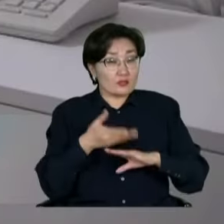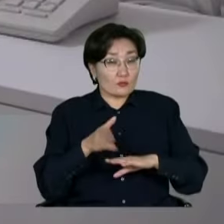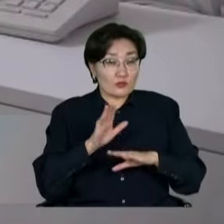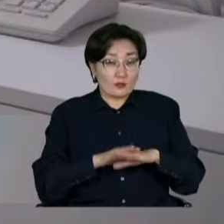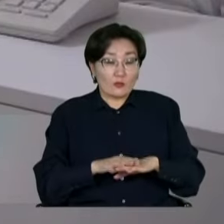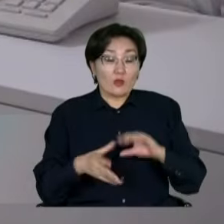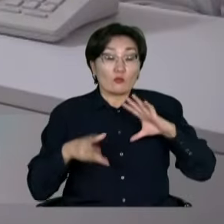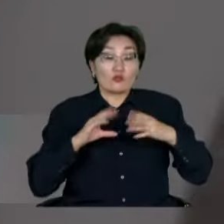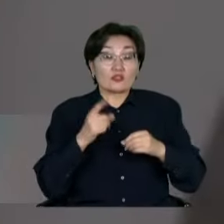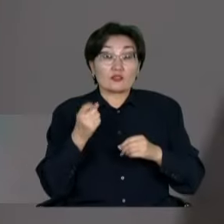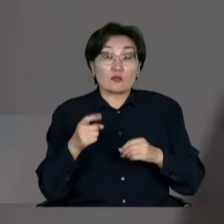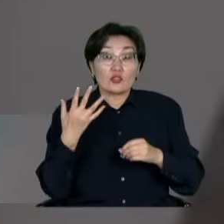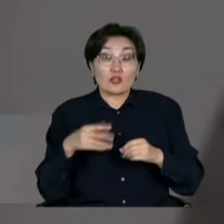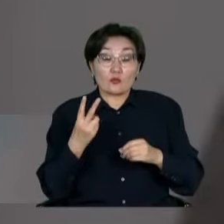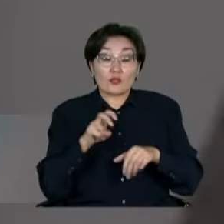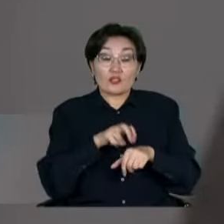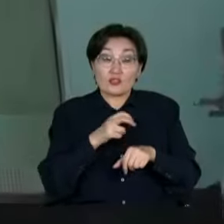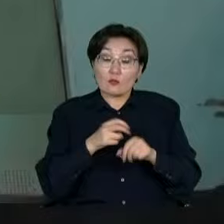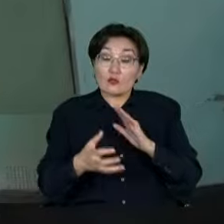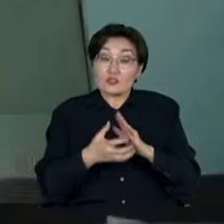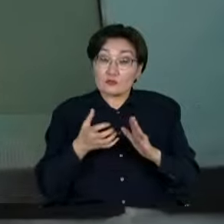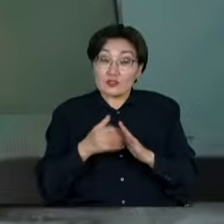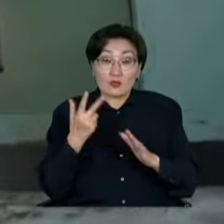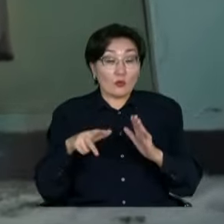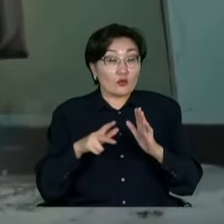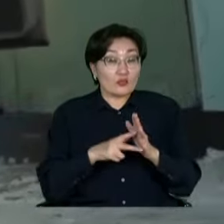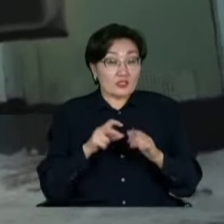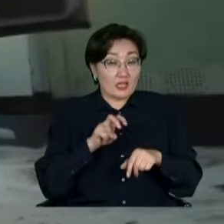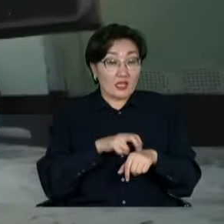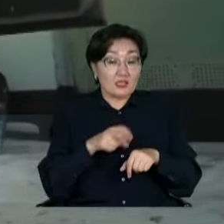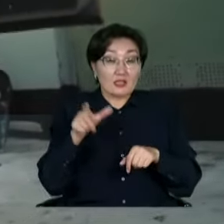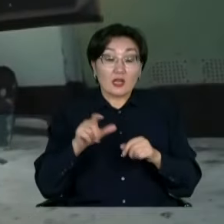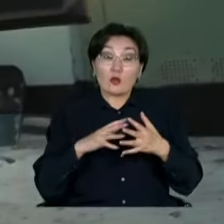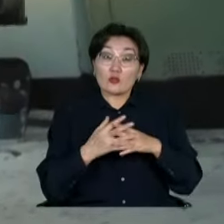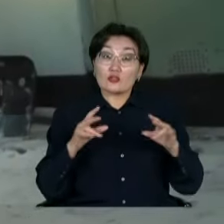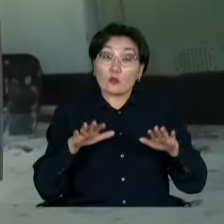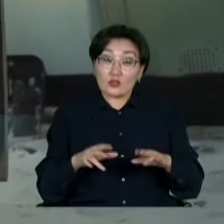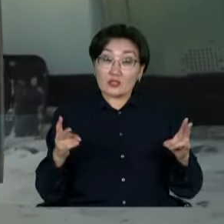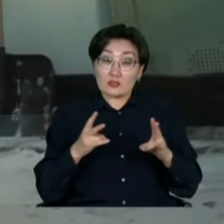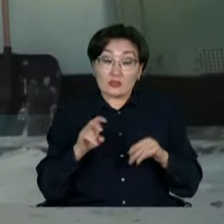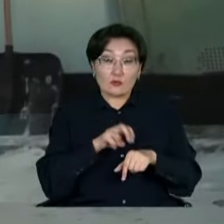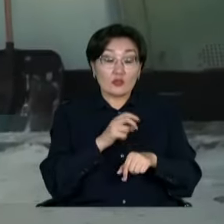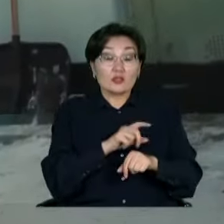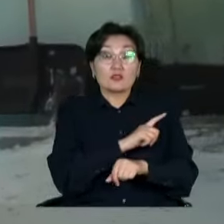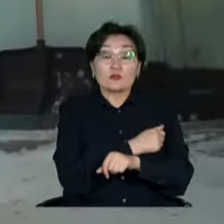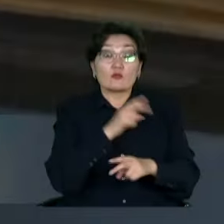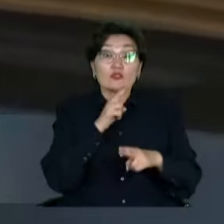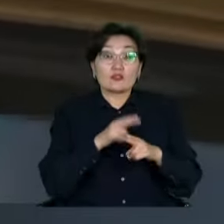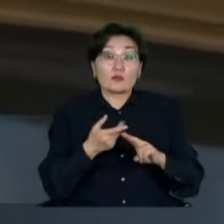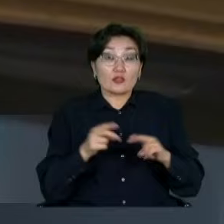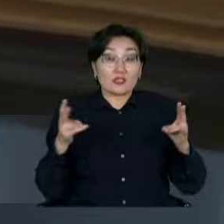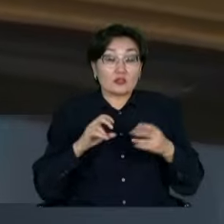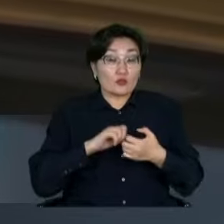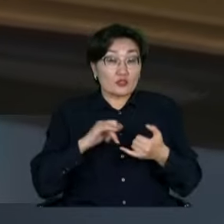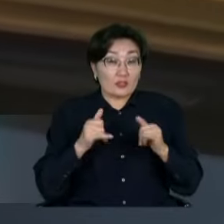Мұнда бас аяғы 152 дәрігер жетіспейді десек, оның 38-і ауылда аймақтарға қажет. Ал медицина қызметкерлеріне ең мұқтаж өңір